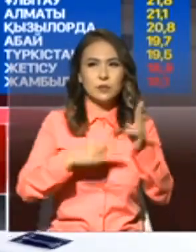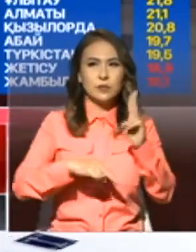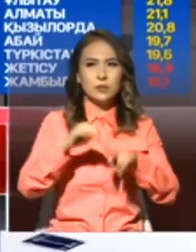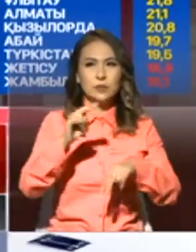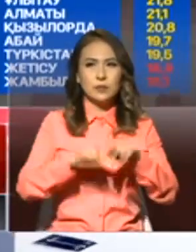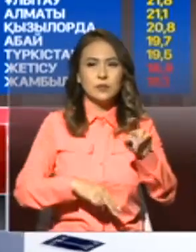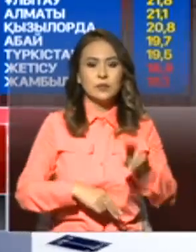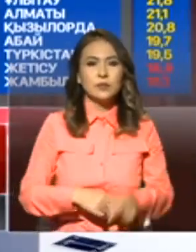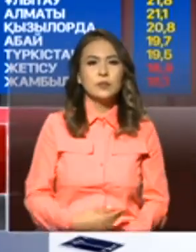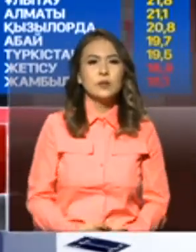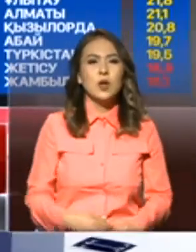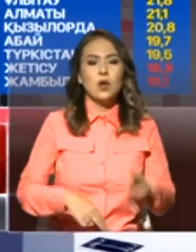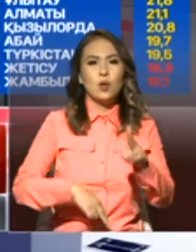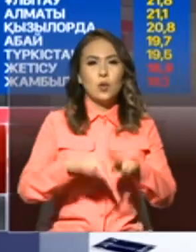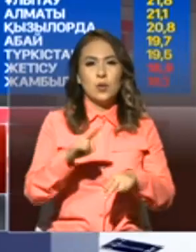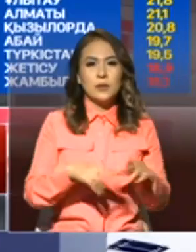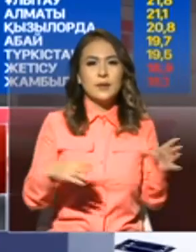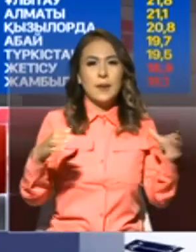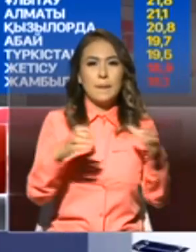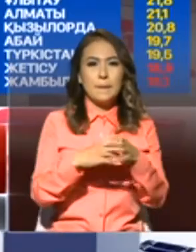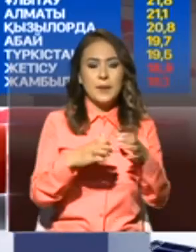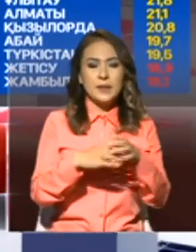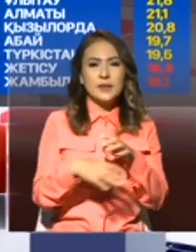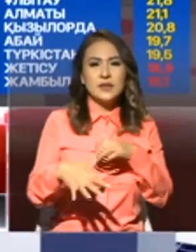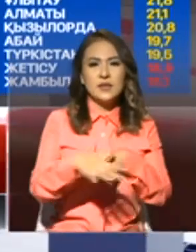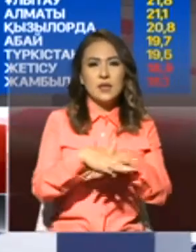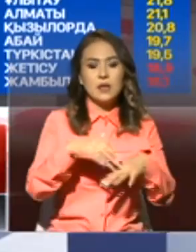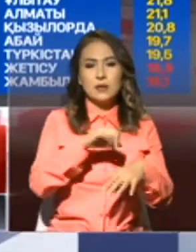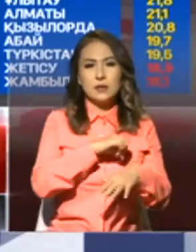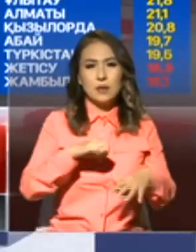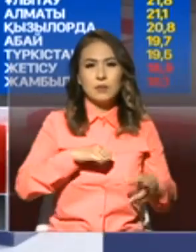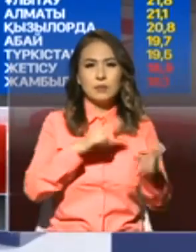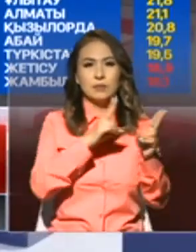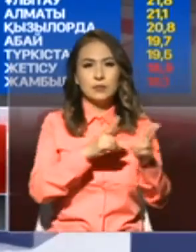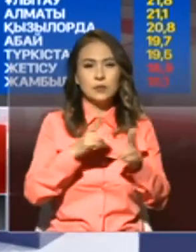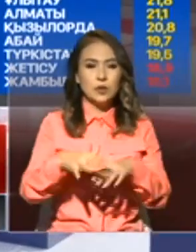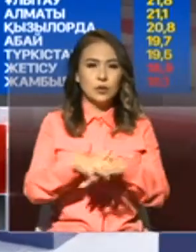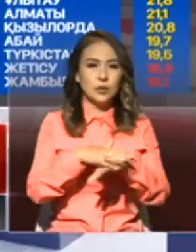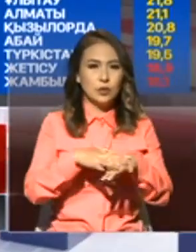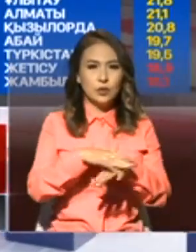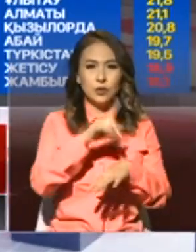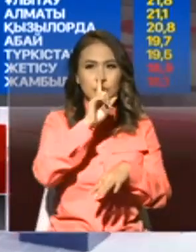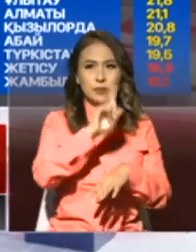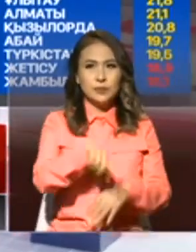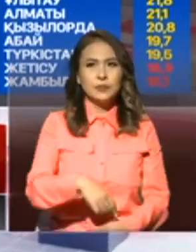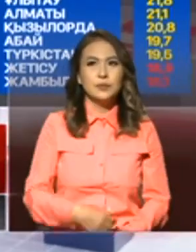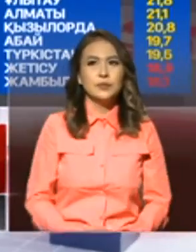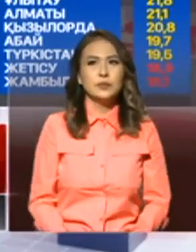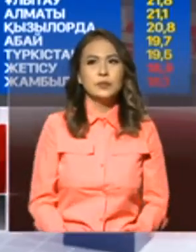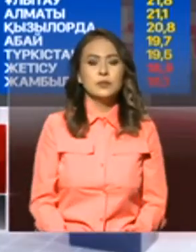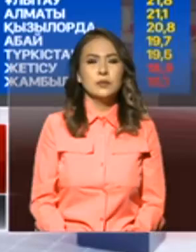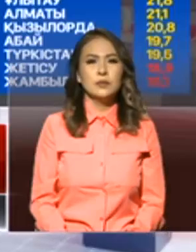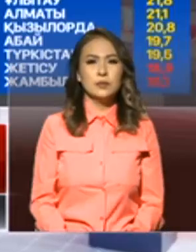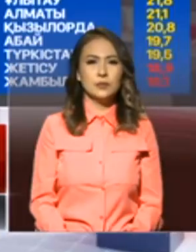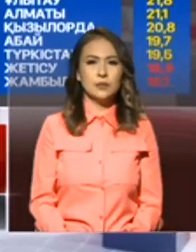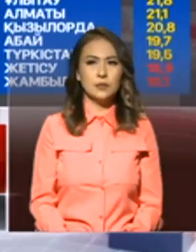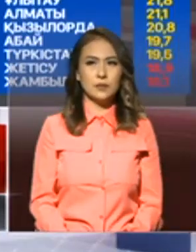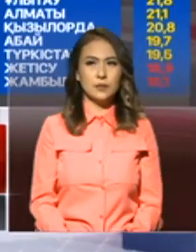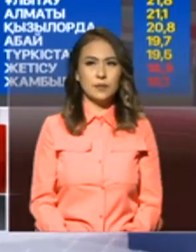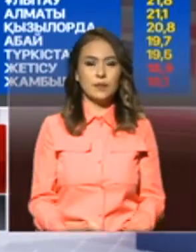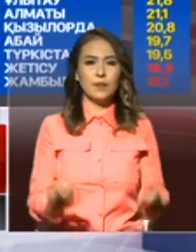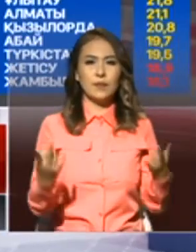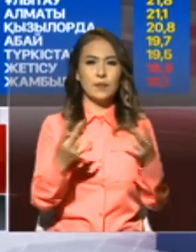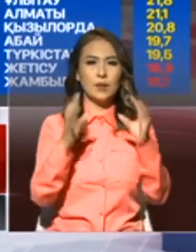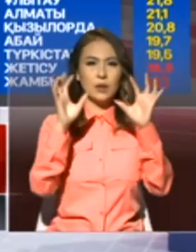айтайын деген. Бізде құрылыс компаниялары нарық өзі реттейді дейміз, бірақ нарық реттемей тұр ғой бұл жерде. Реттемейді. Оның барлығы нарық реттемейді. Заң керек та.